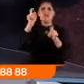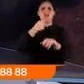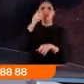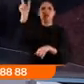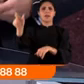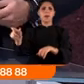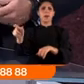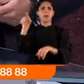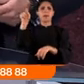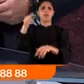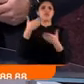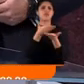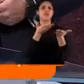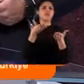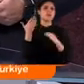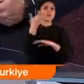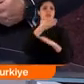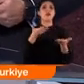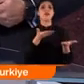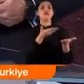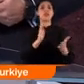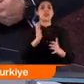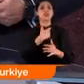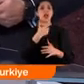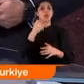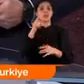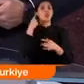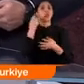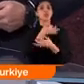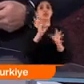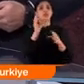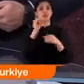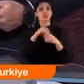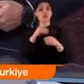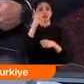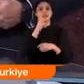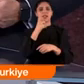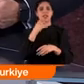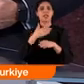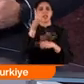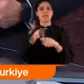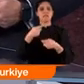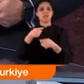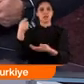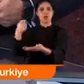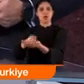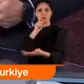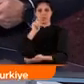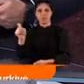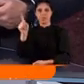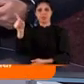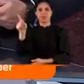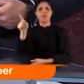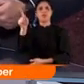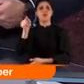hemen fırında aldı tabii. Fırın sahibi ise olayın duyulmaması için Türkaslan'a 2 yıllık ekmek masrafını karşılamayı teklif etti. Ekmeğinden